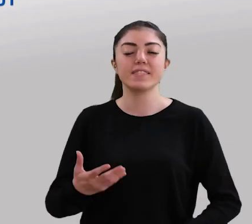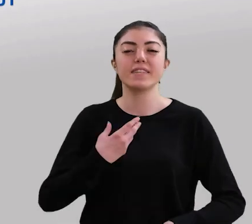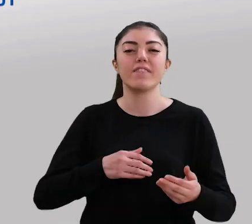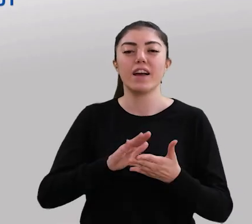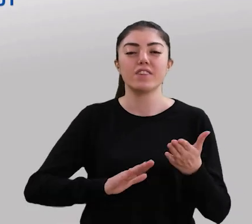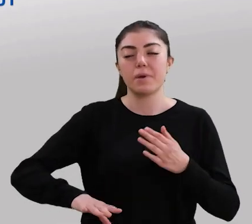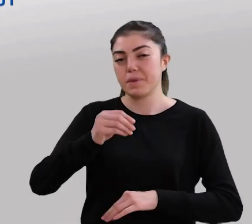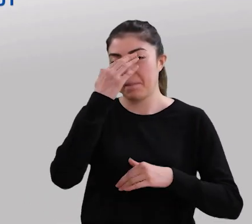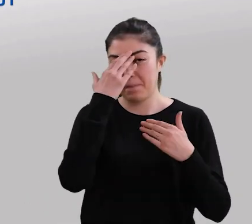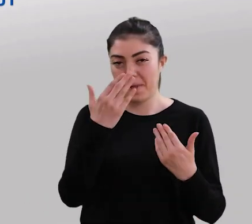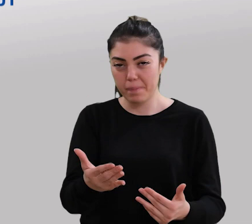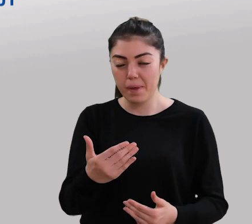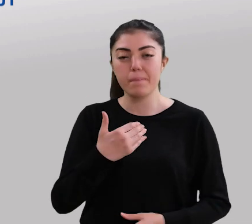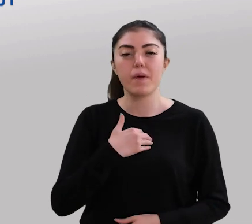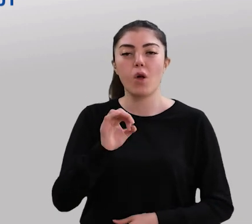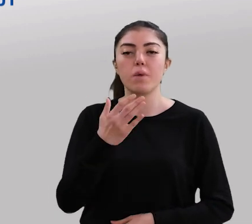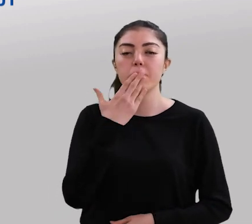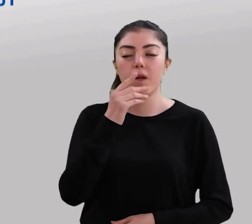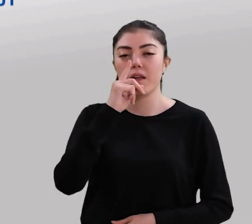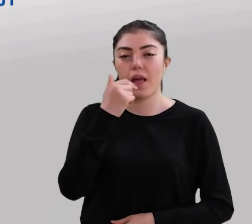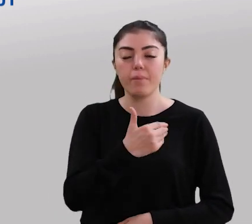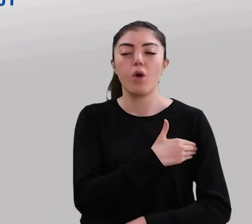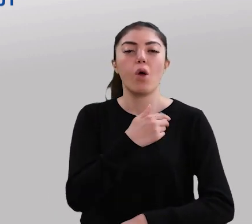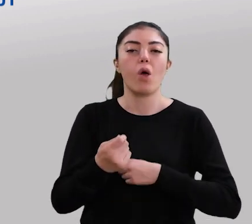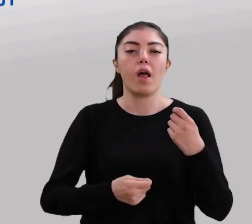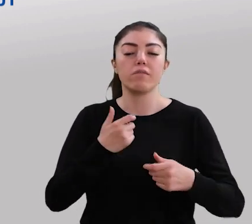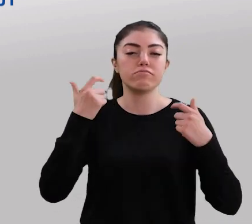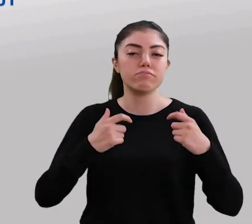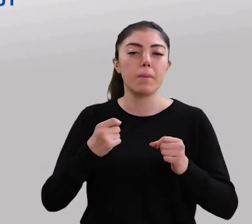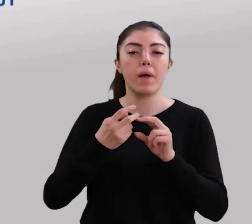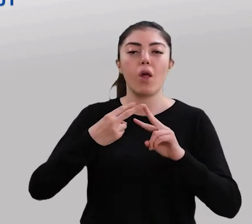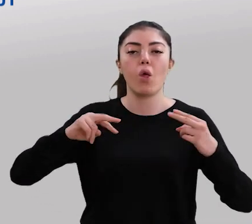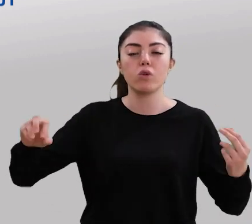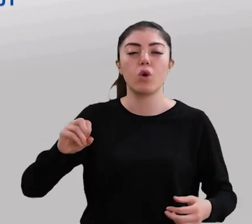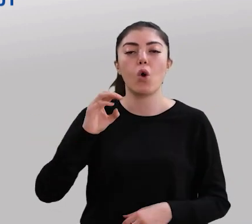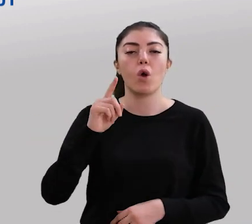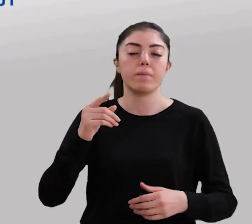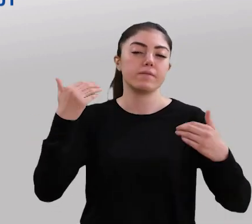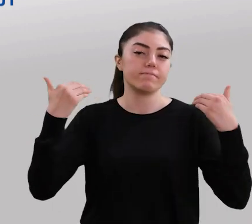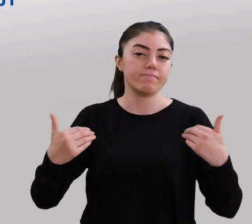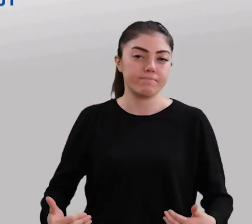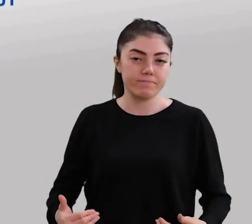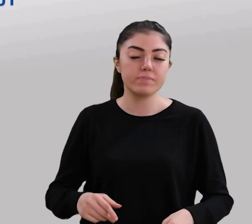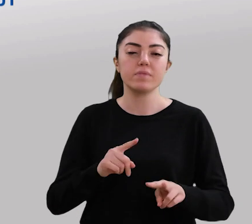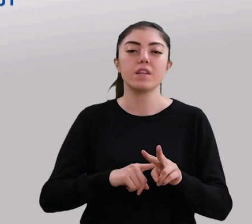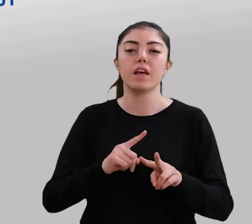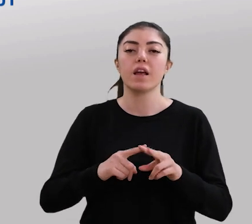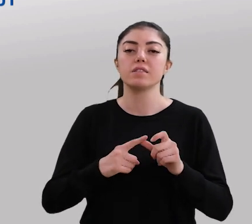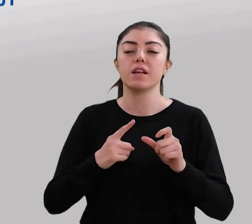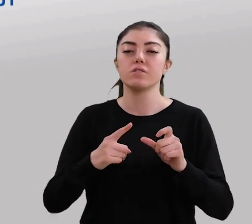sevgili öğrenciler Merhaba ben Ortaöğretim Genel Müdürlüğü'nde görevli biyoloji öğretmeni Murat Doğan